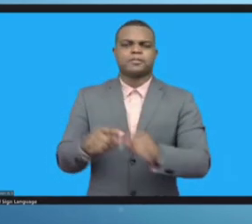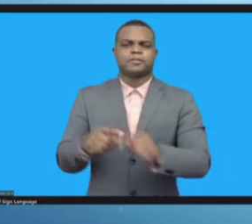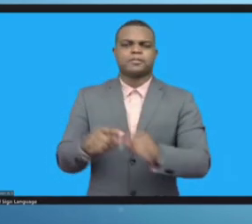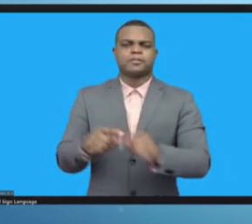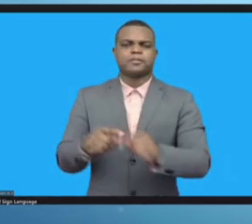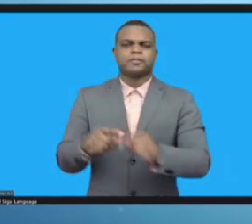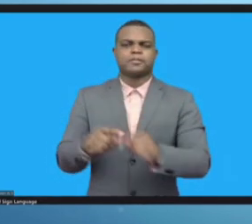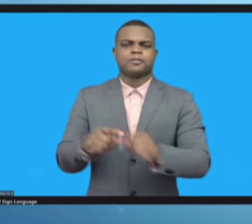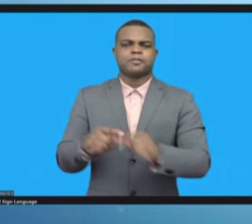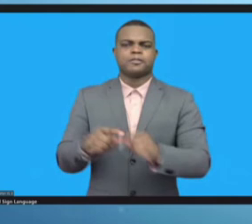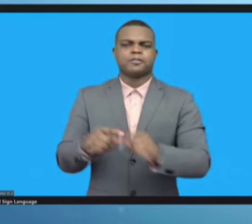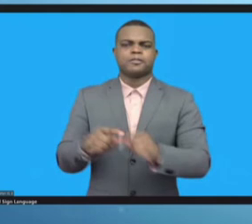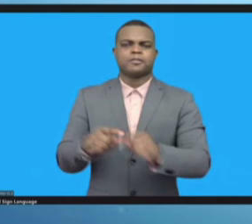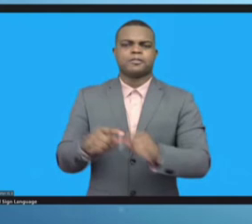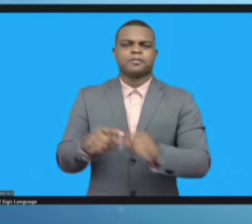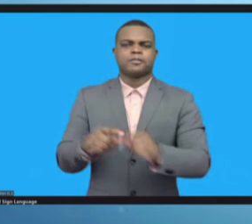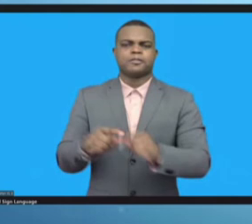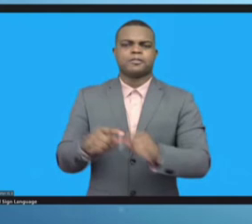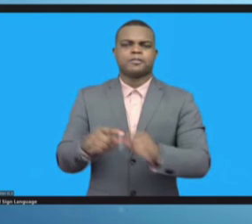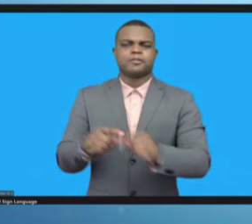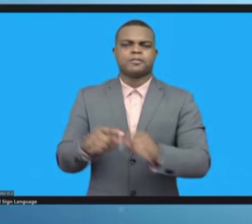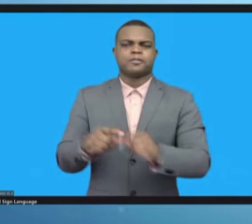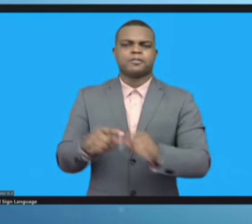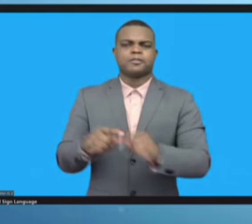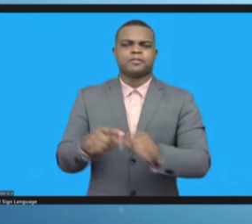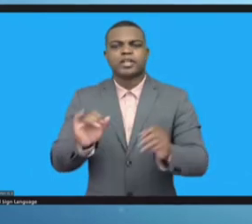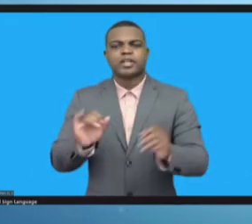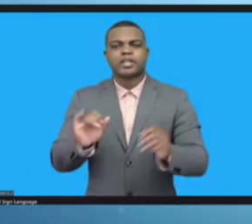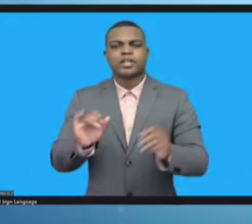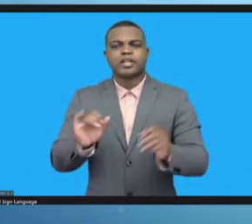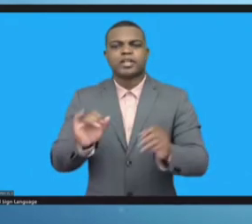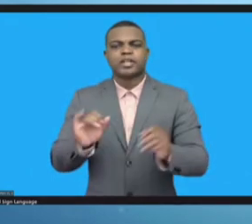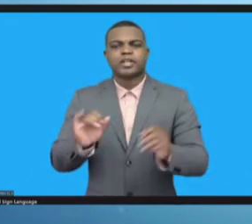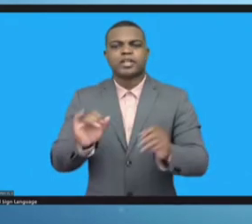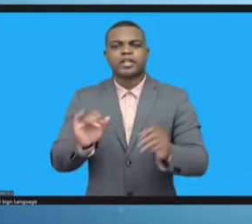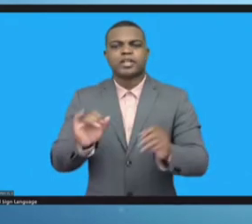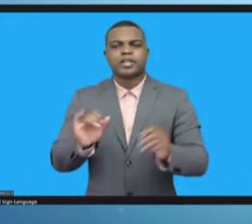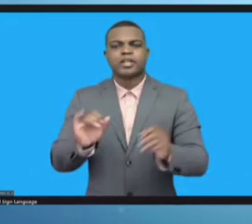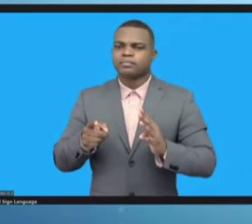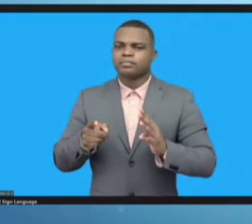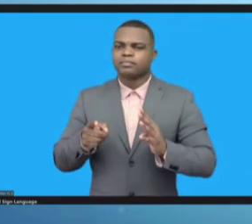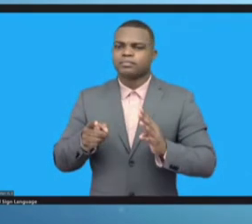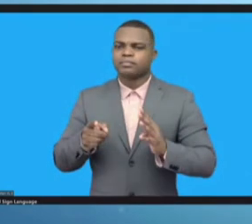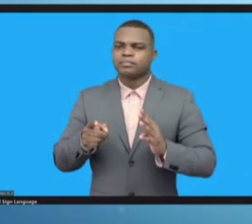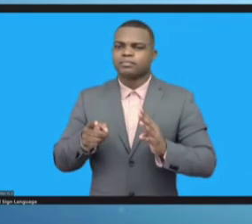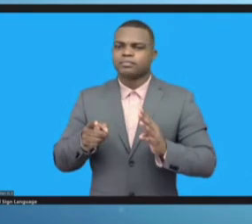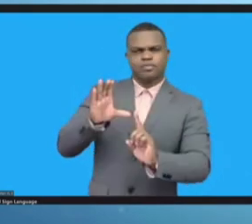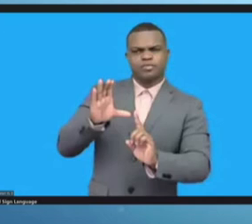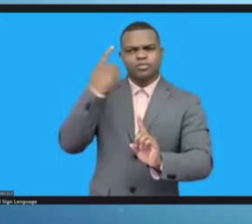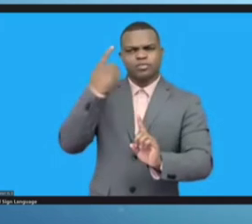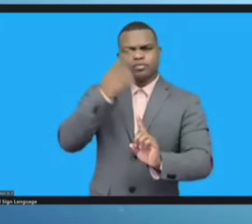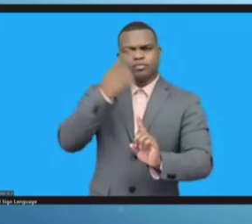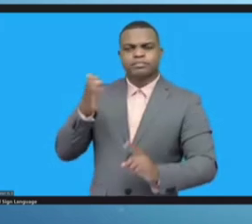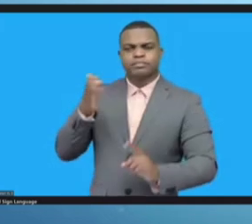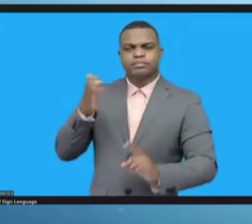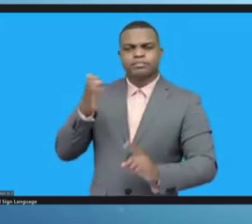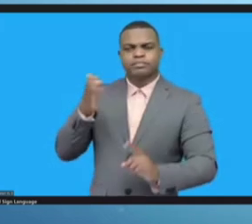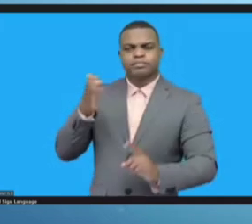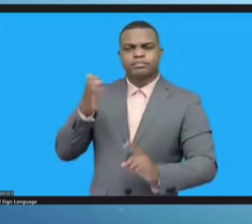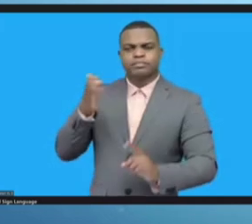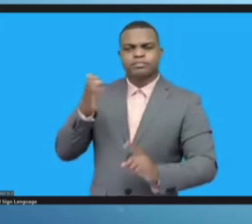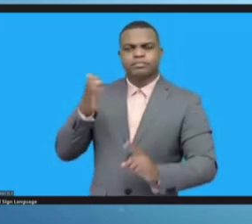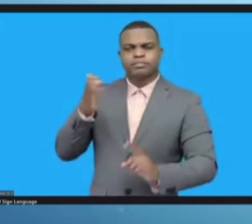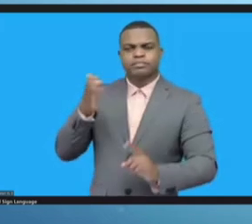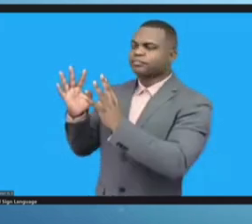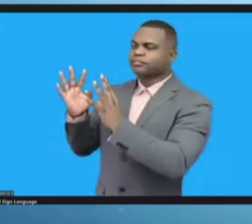travers donc le sommet mondial sur la société de l'information, le SMSI, à Tunis en 2005. Le forum de